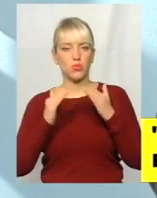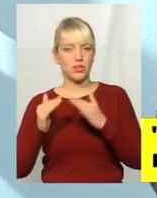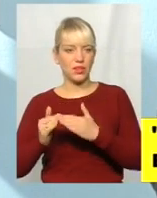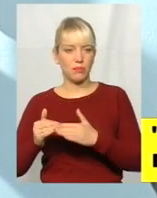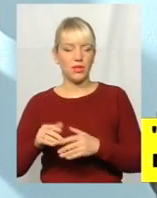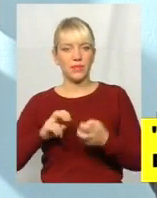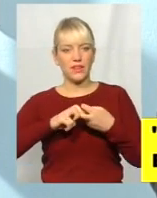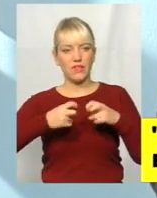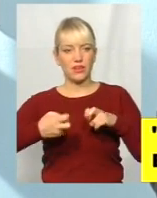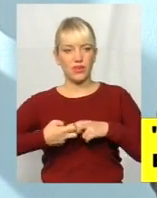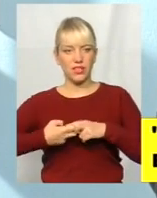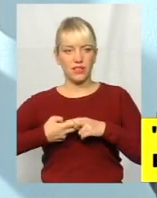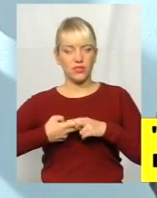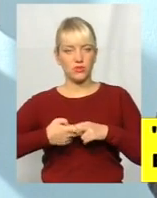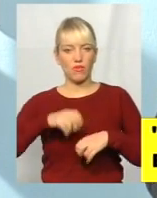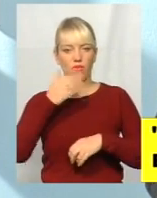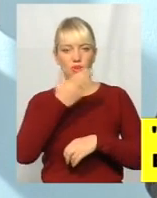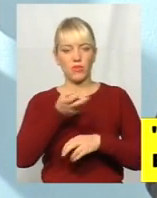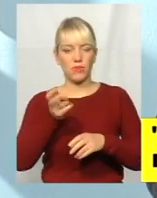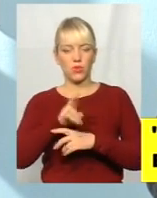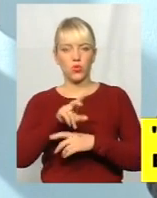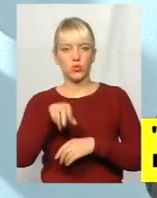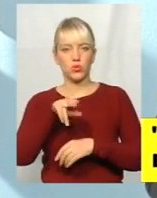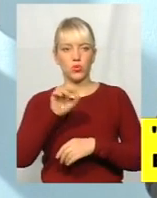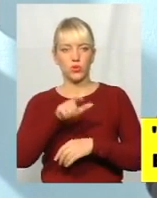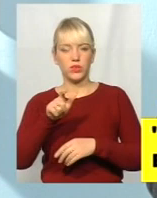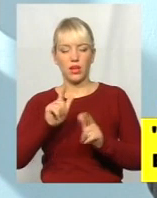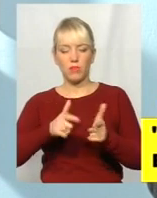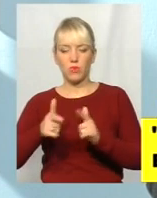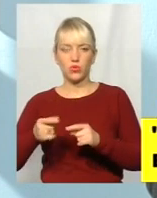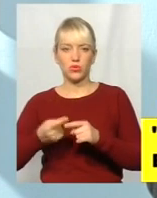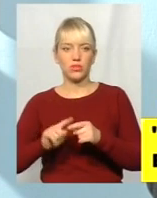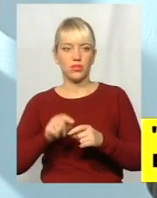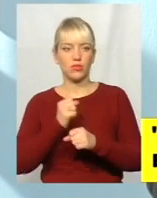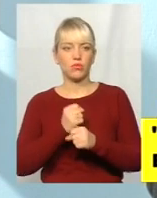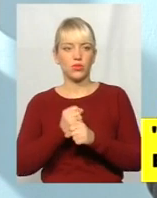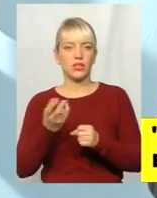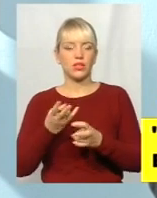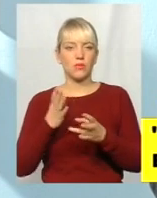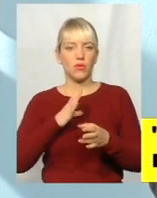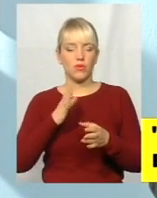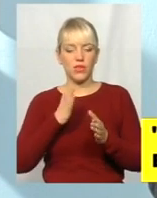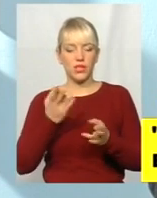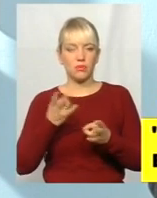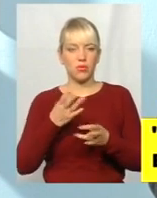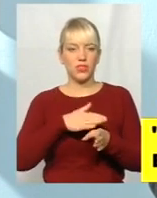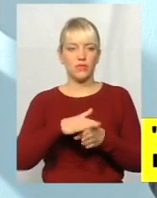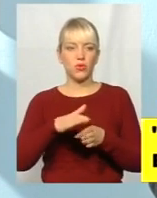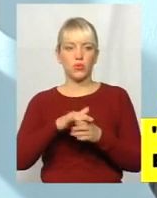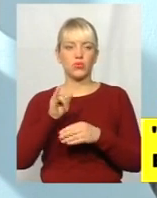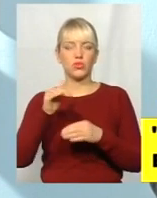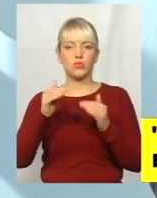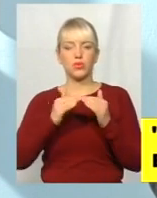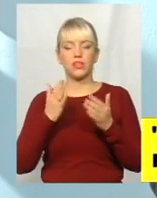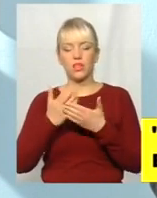В Івано-Франківську вони приходять до людей і погоджують з ними ті роботи, які мають виконуватись в будинку. Тобто є якісь